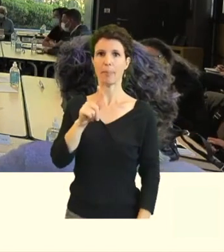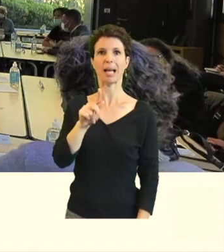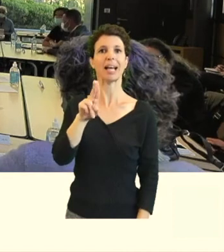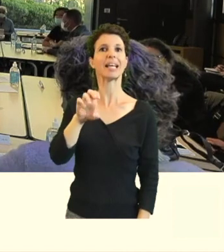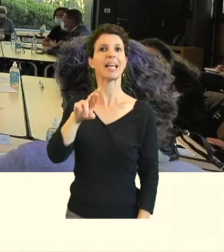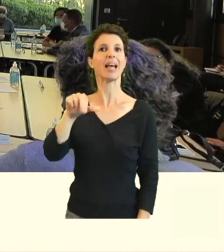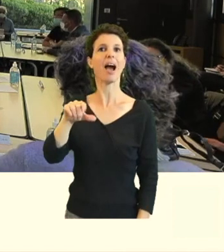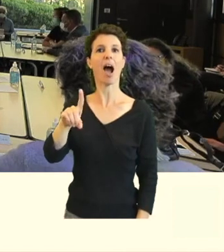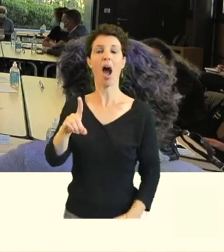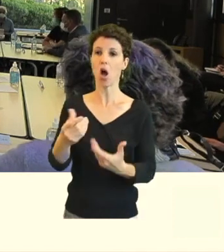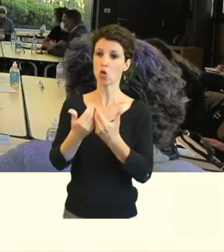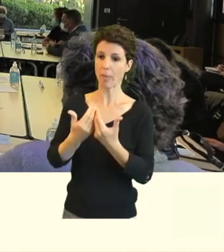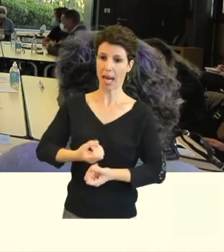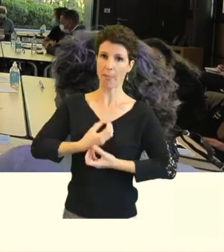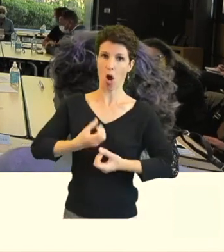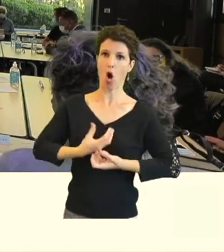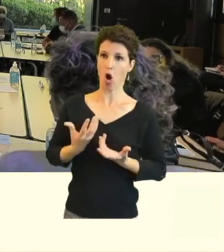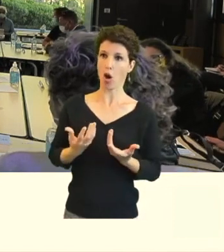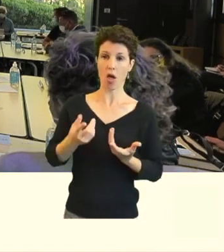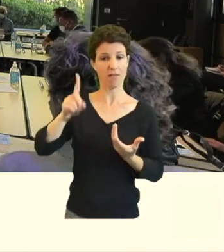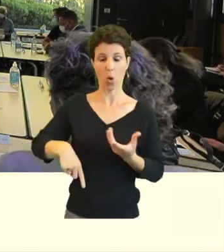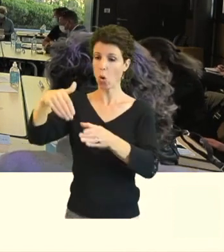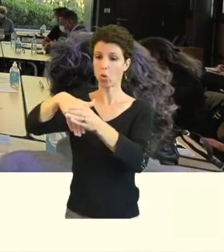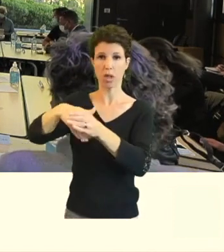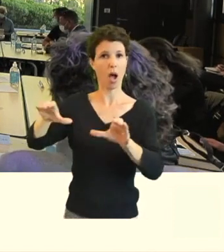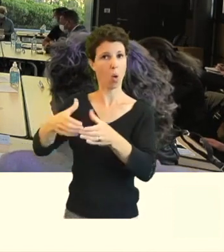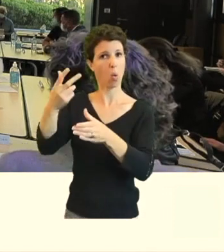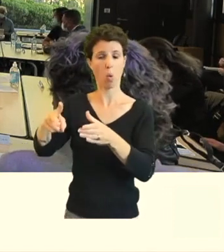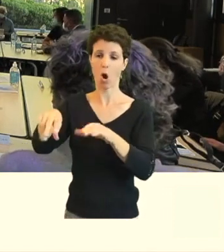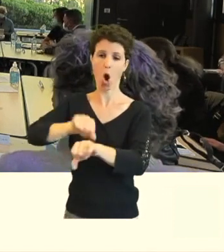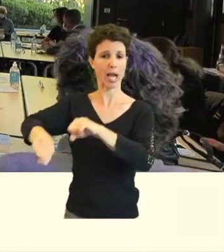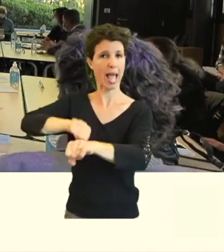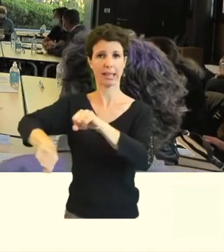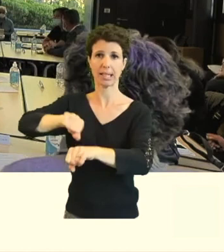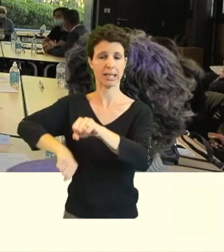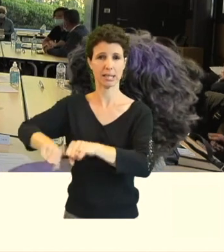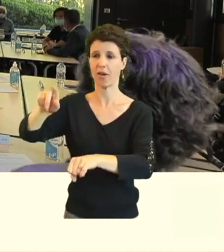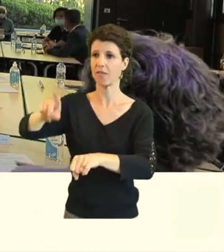parole sur ce rapport et elle l'a eu. Il faut savoir vous organiser. Non, non,